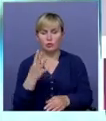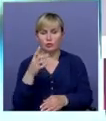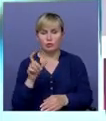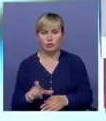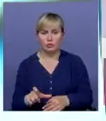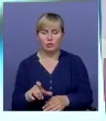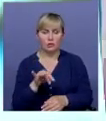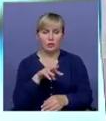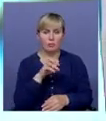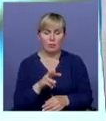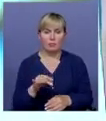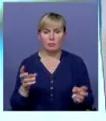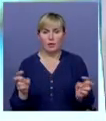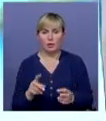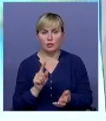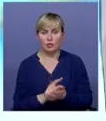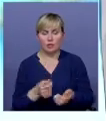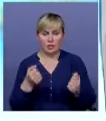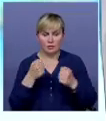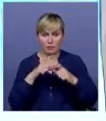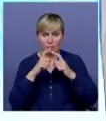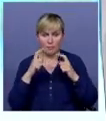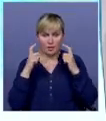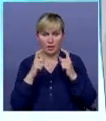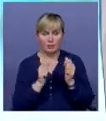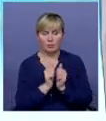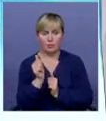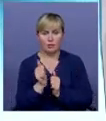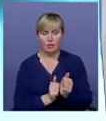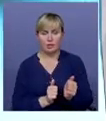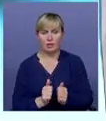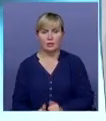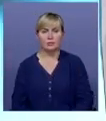человека. Имамы и прихожане должны надевать маски и медицинские перчатки.